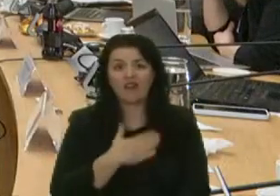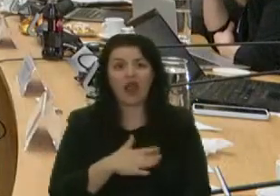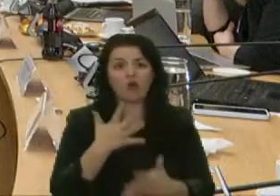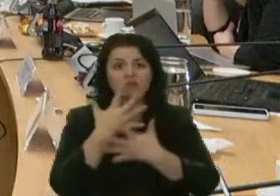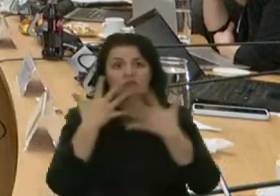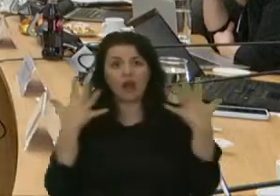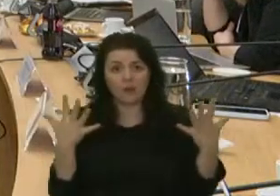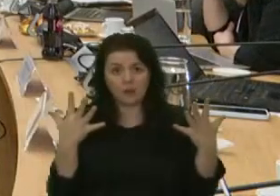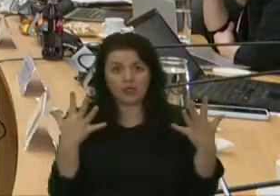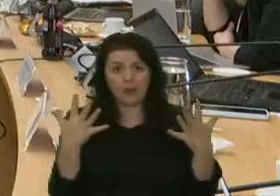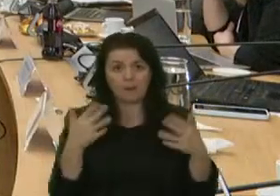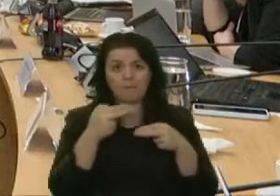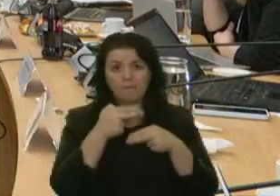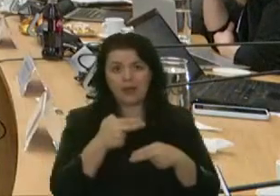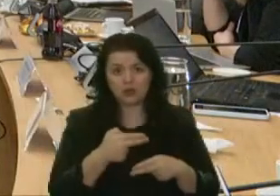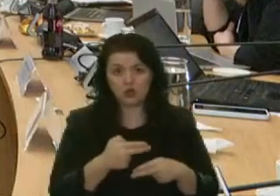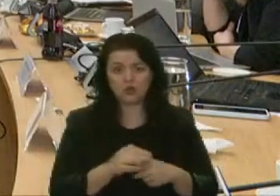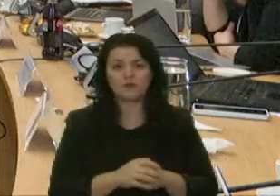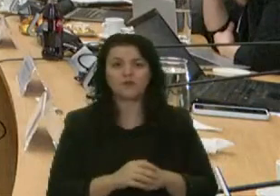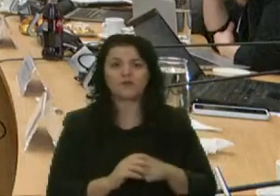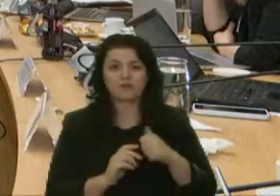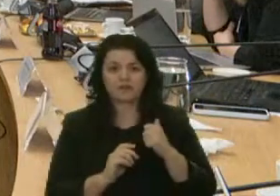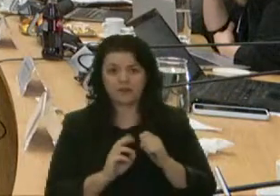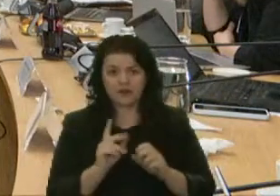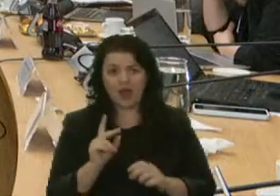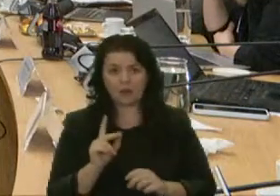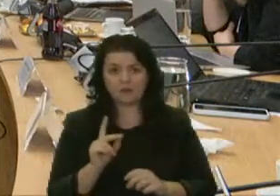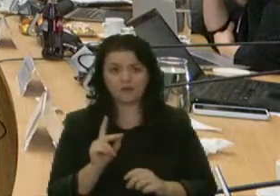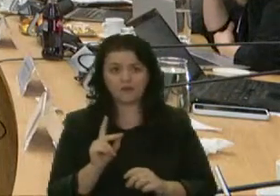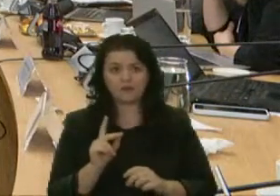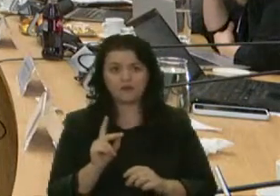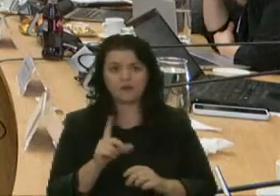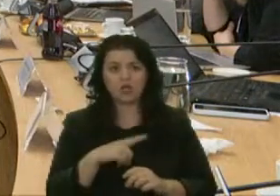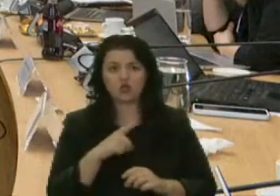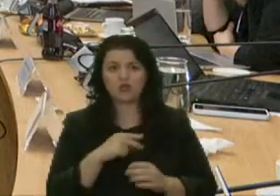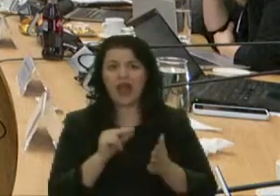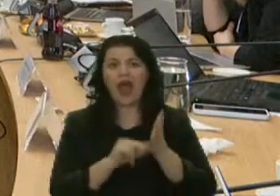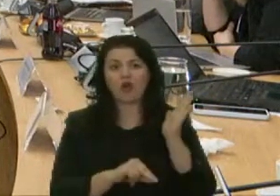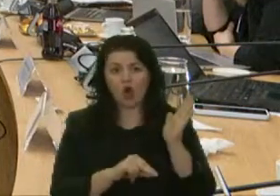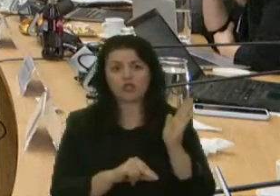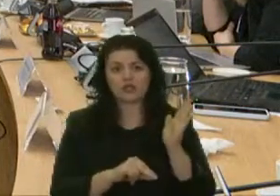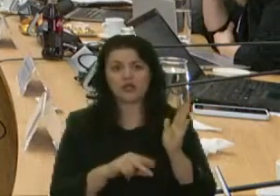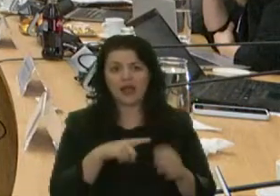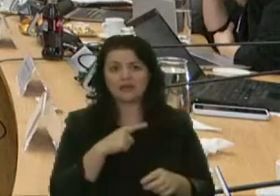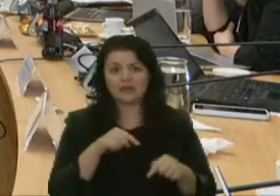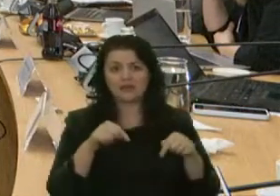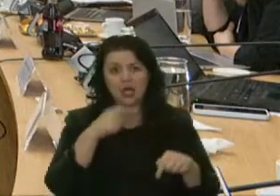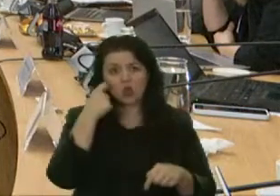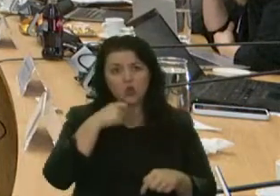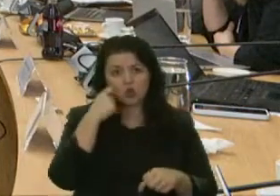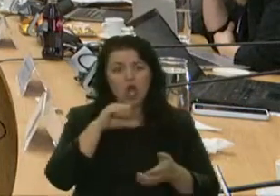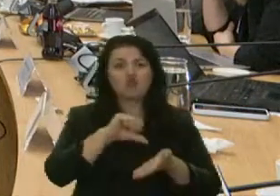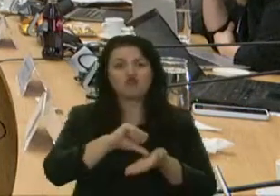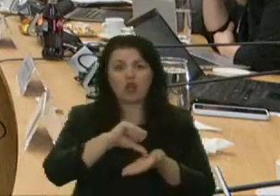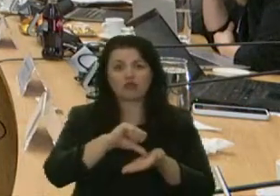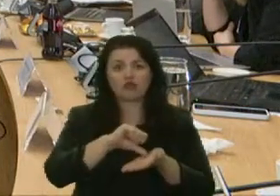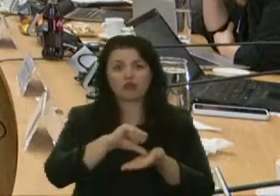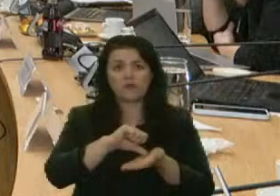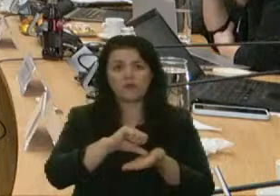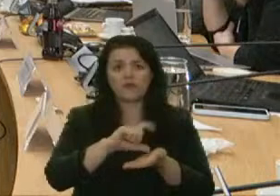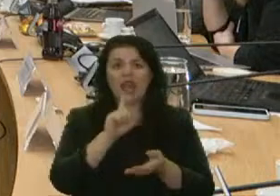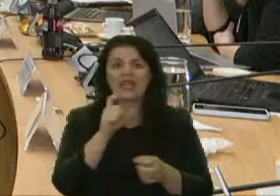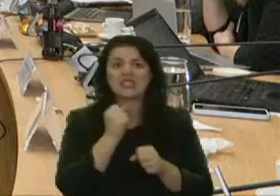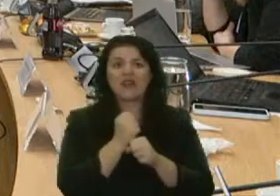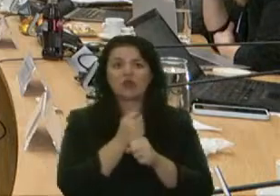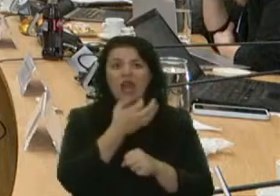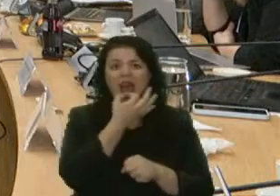mențiuni la propunerea dumneavoastră subscriu și sunt 100% de acord că trebuie să existe în Cluj un asemenea centru Dar ați făcut niște